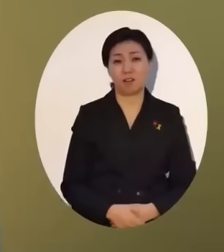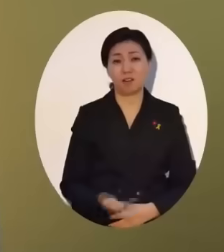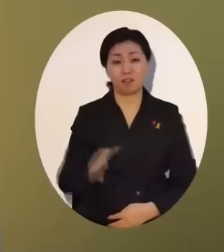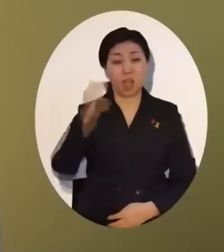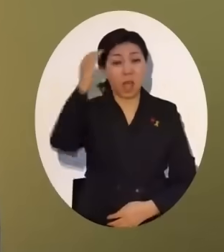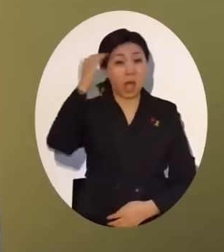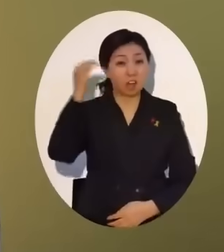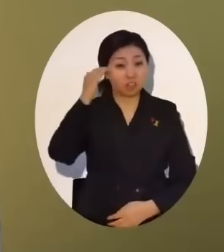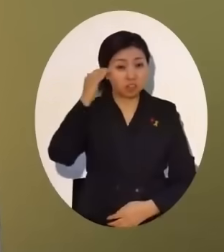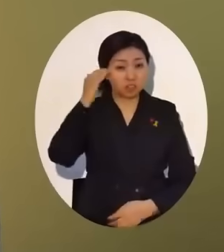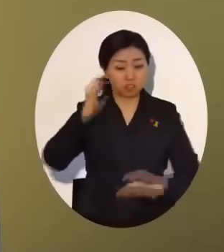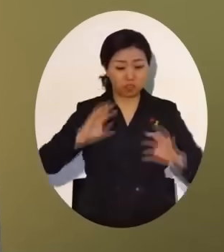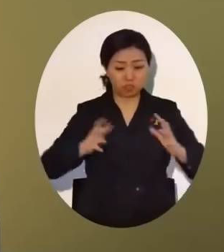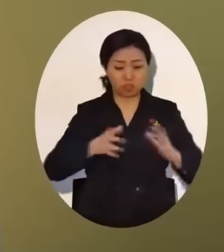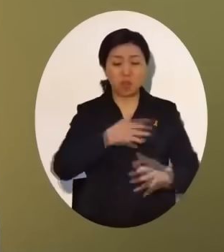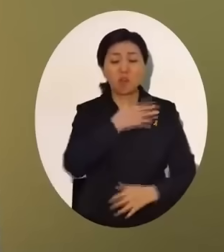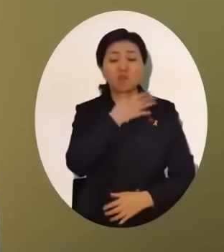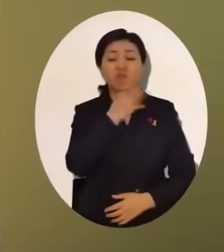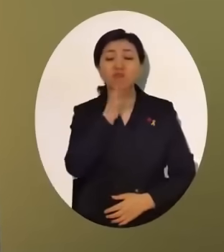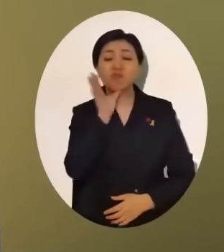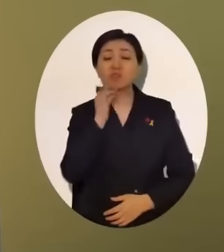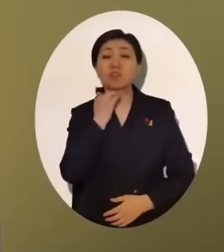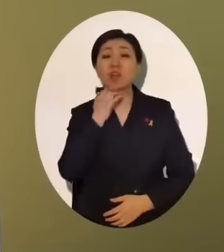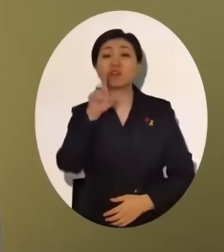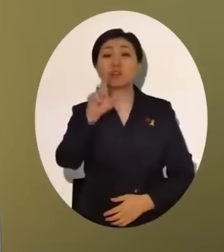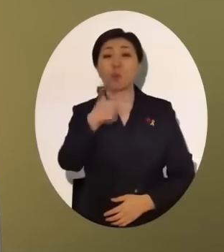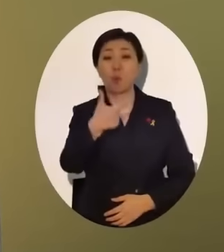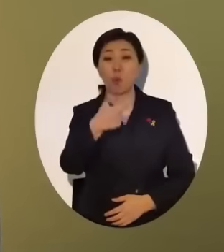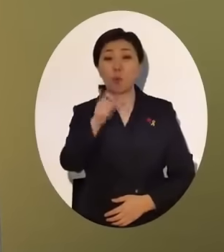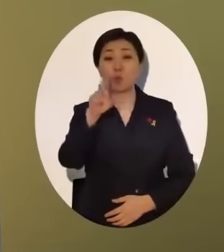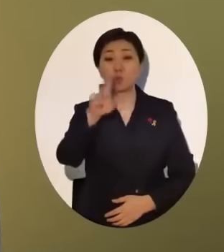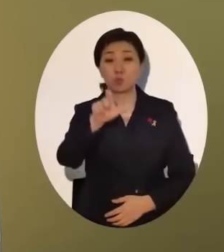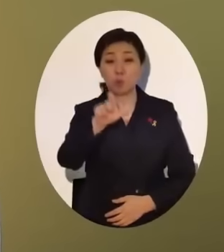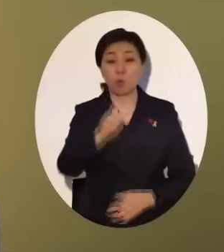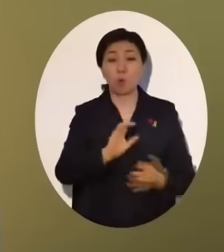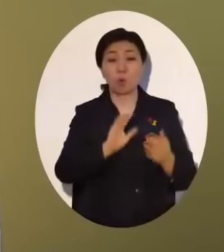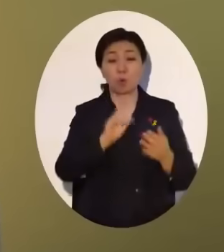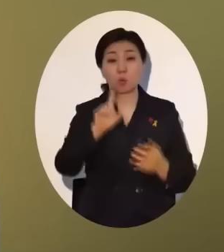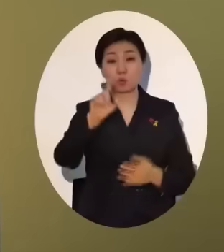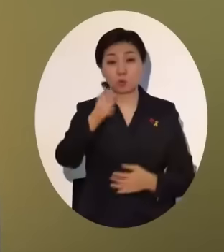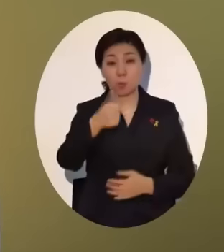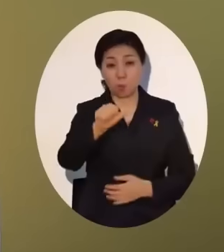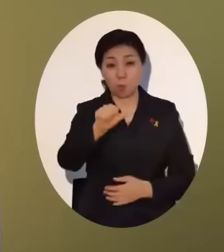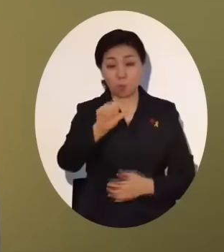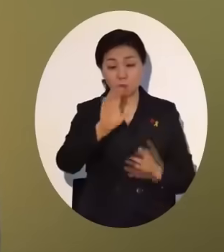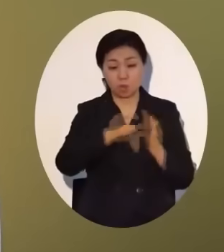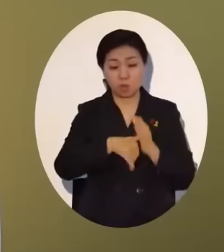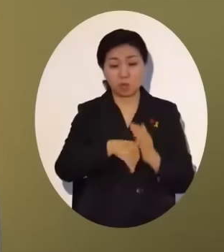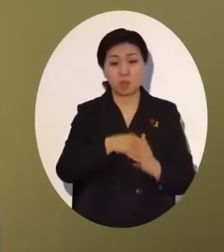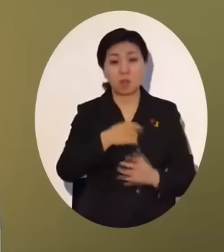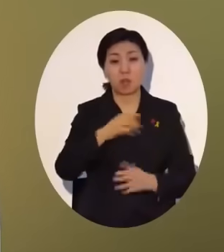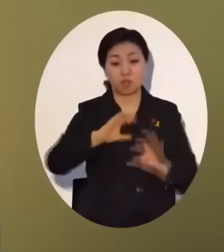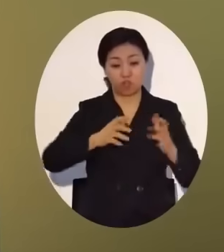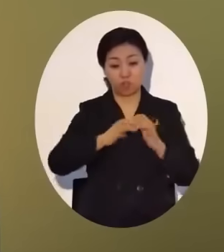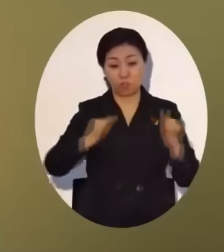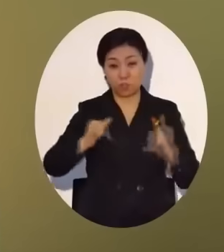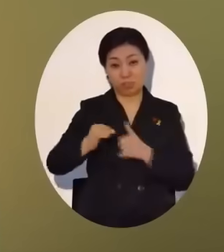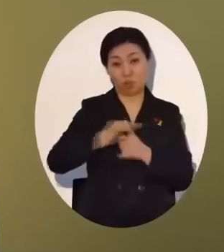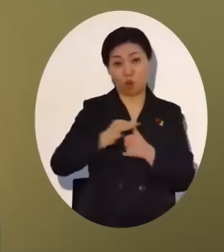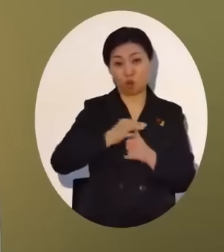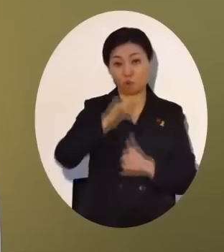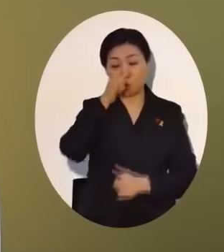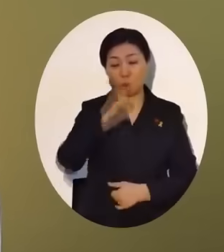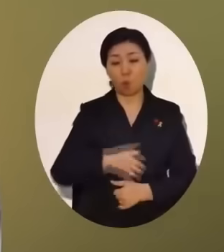이제 우리나라 같으면 나이 들면 어때요? 65세 넘으면 국민연금 나오지, 70, 80대면 노인이라고 혜택도 많이